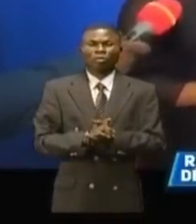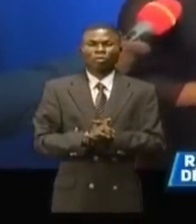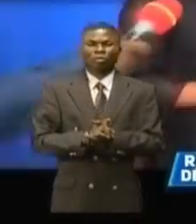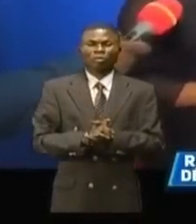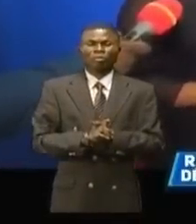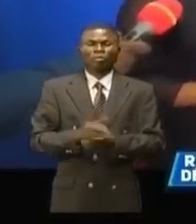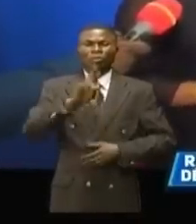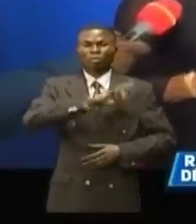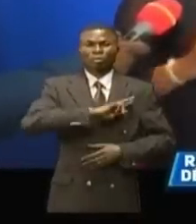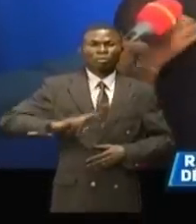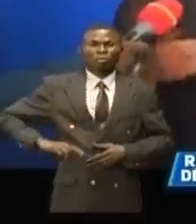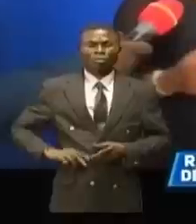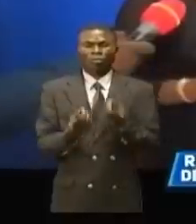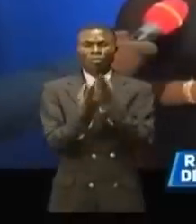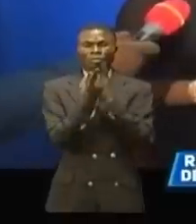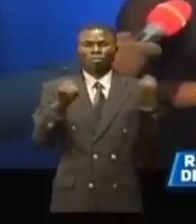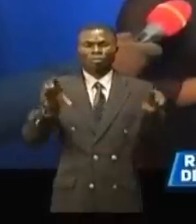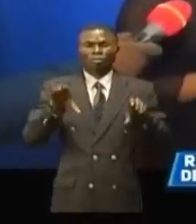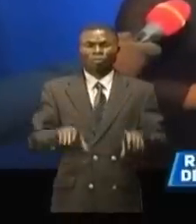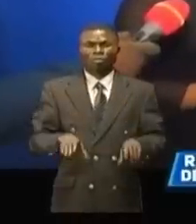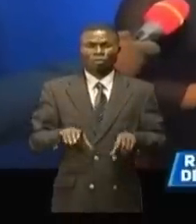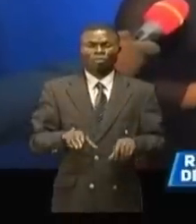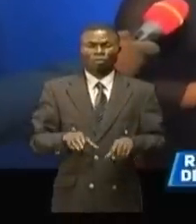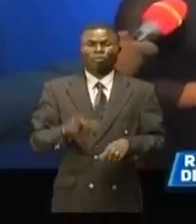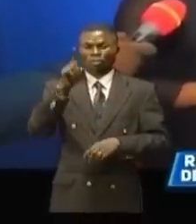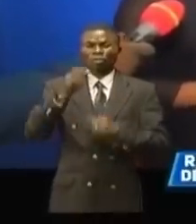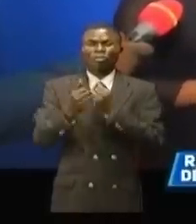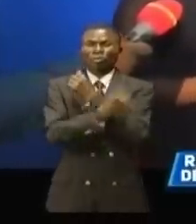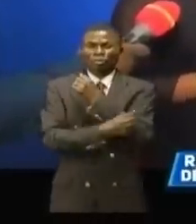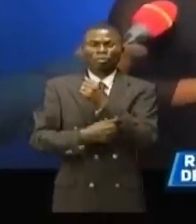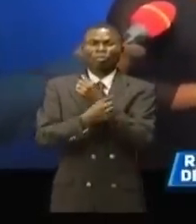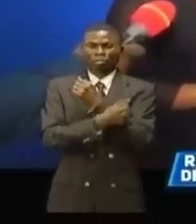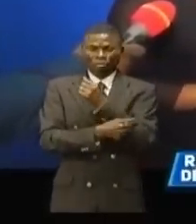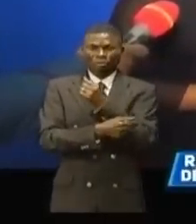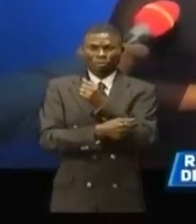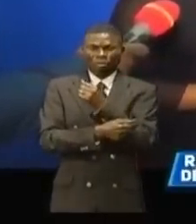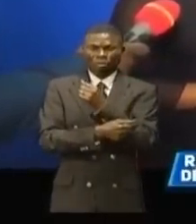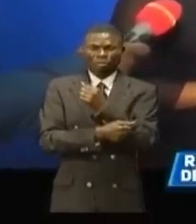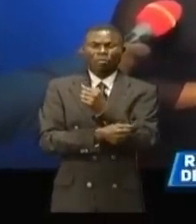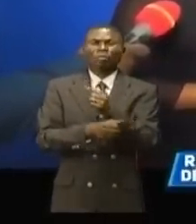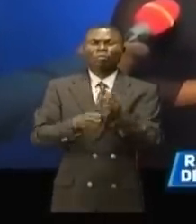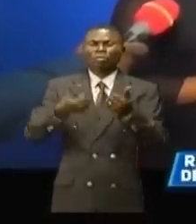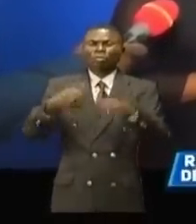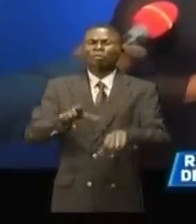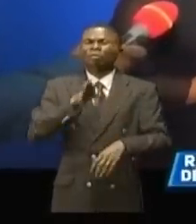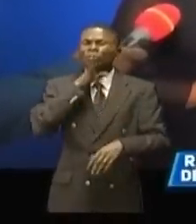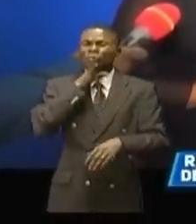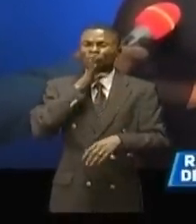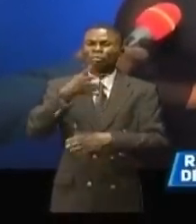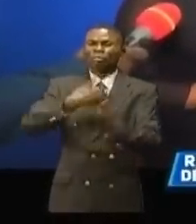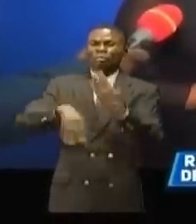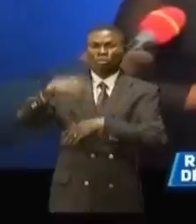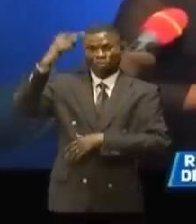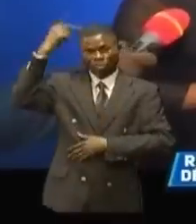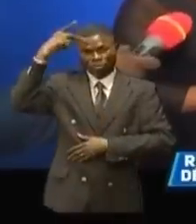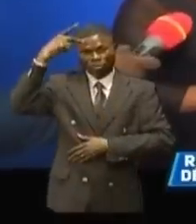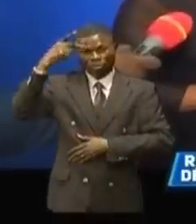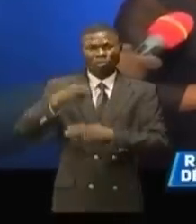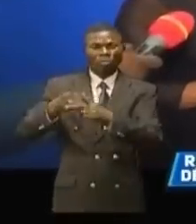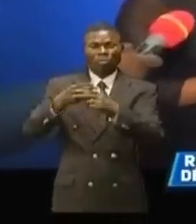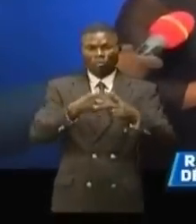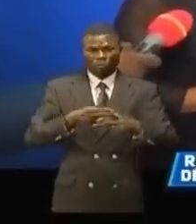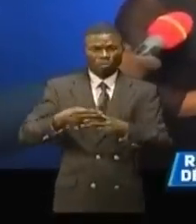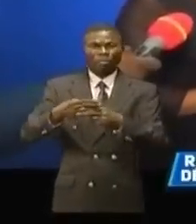La République démocratique du Congo est un pays qui est passé par de longues périodes d'instabilité politique et